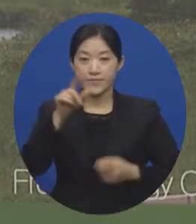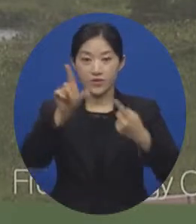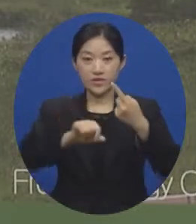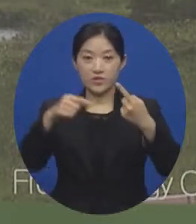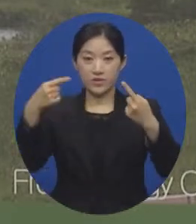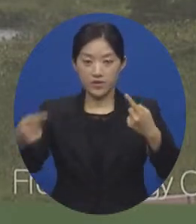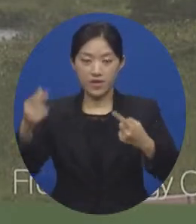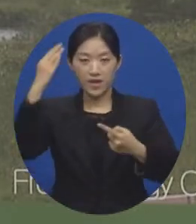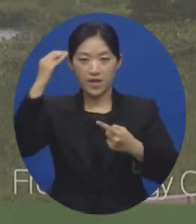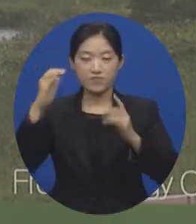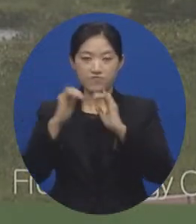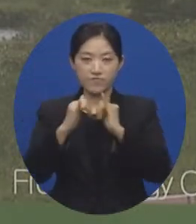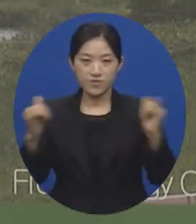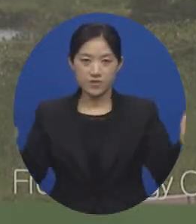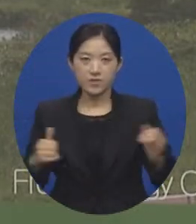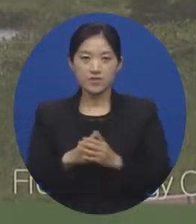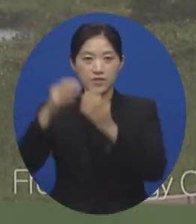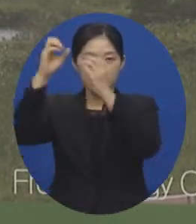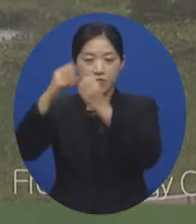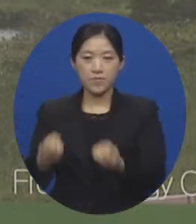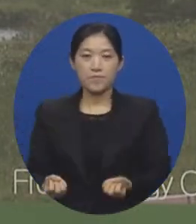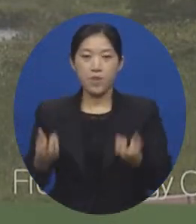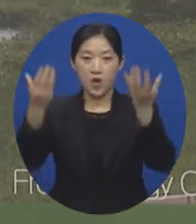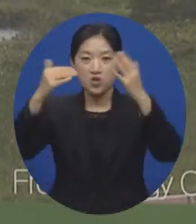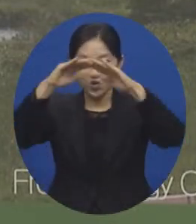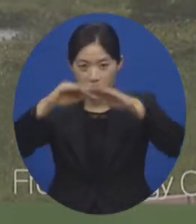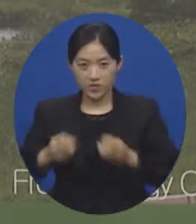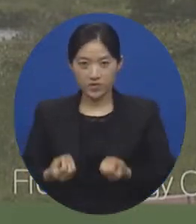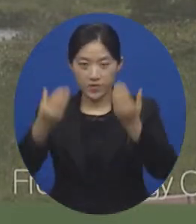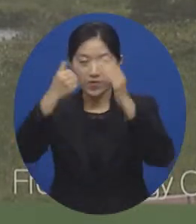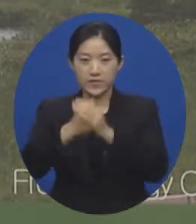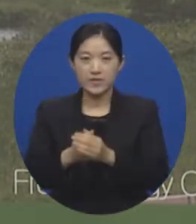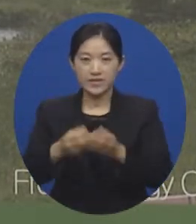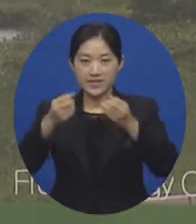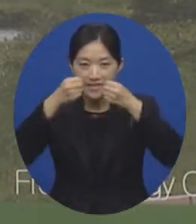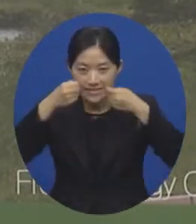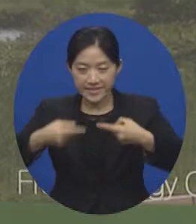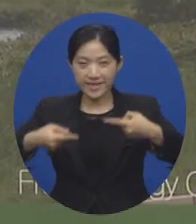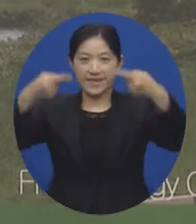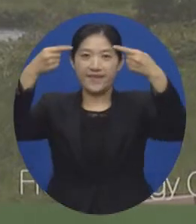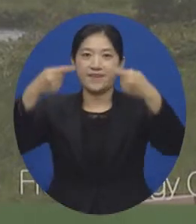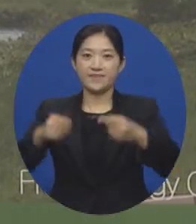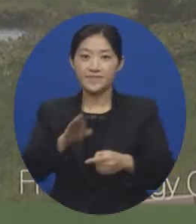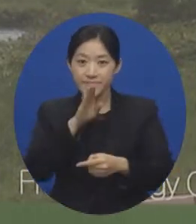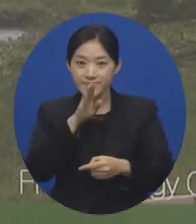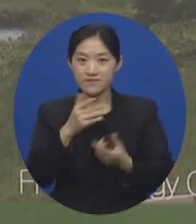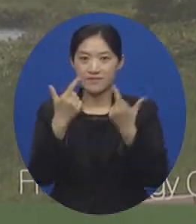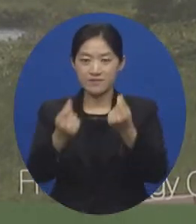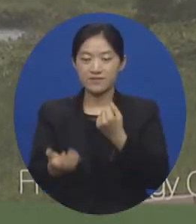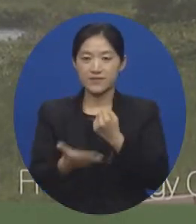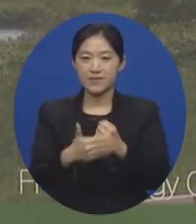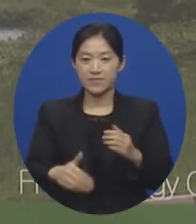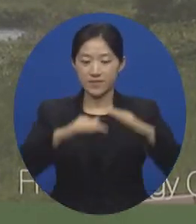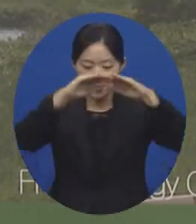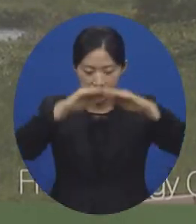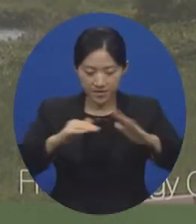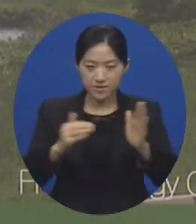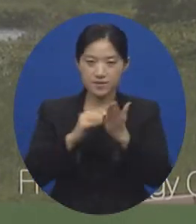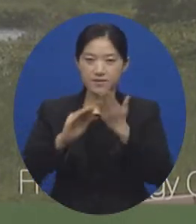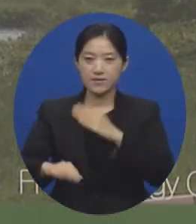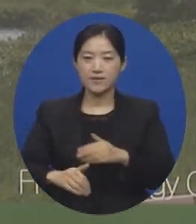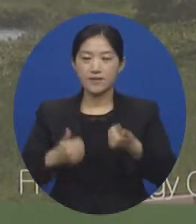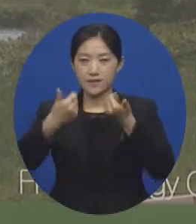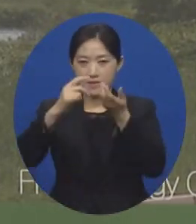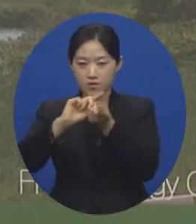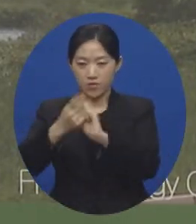음력 1월 1일은 한국인의 고유 명절인 설입니다. 한 해의 첫날로서 차례를 지내고 세배로 새해